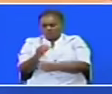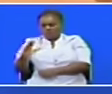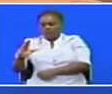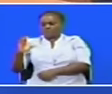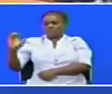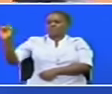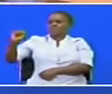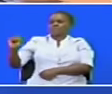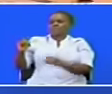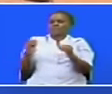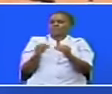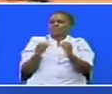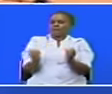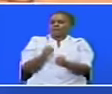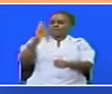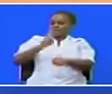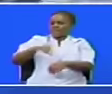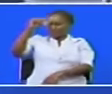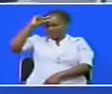huu un jiri